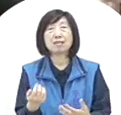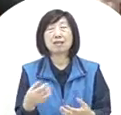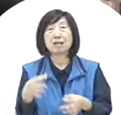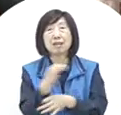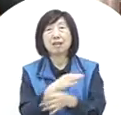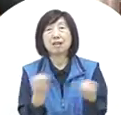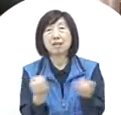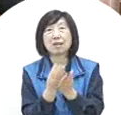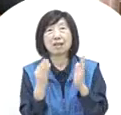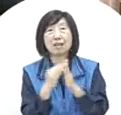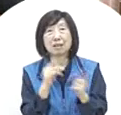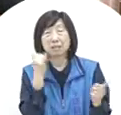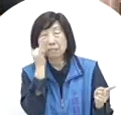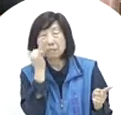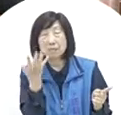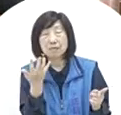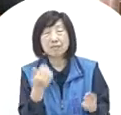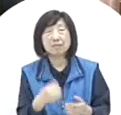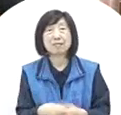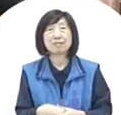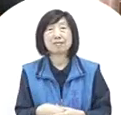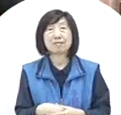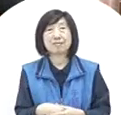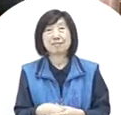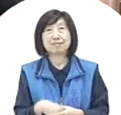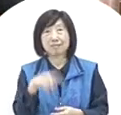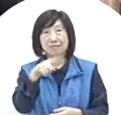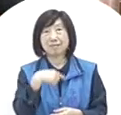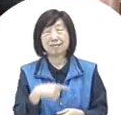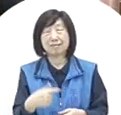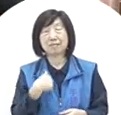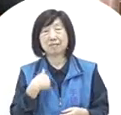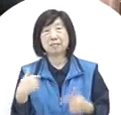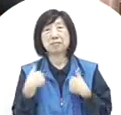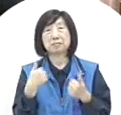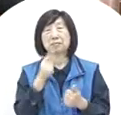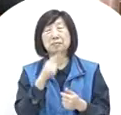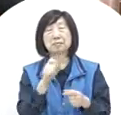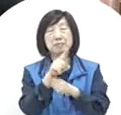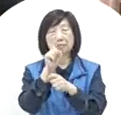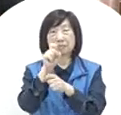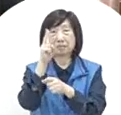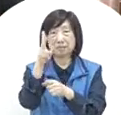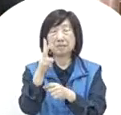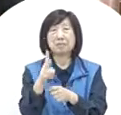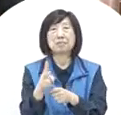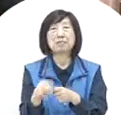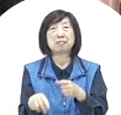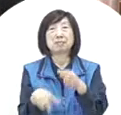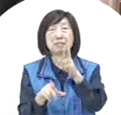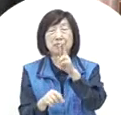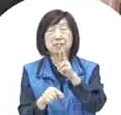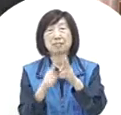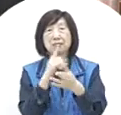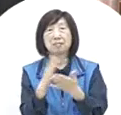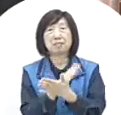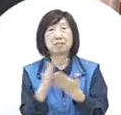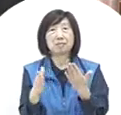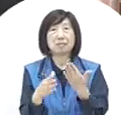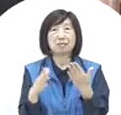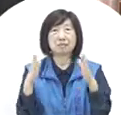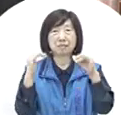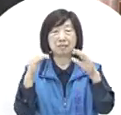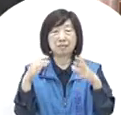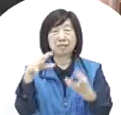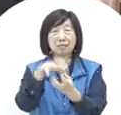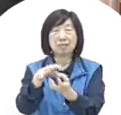睡觉吗？这个我们金发局自夸说111年12月辅导的产品礼盒创造了